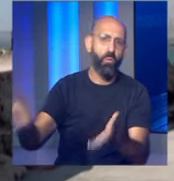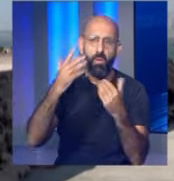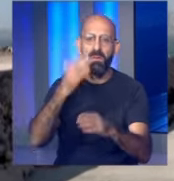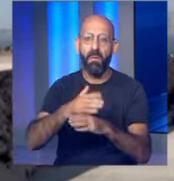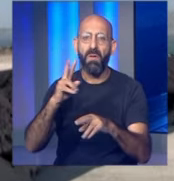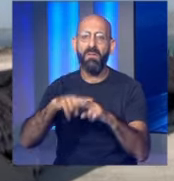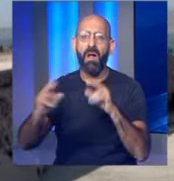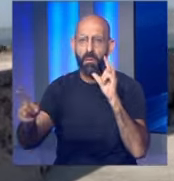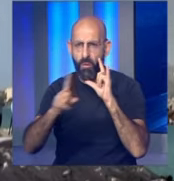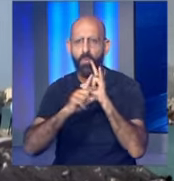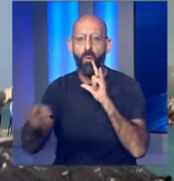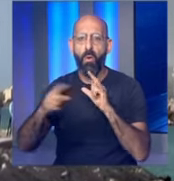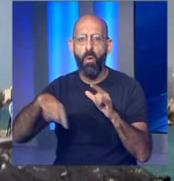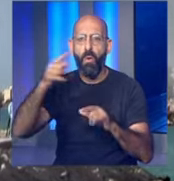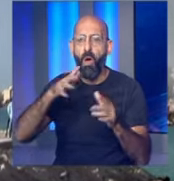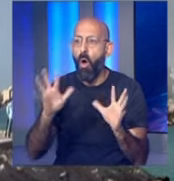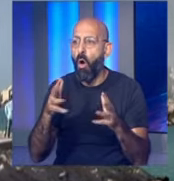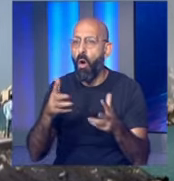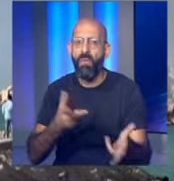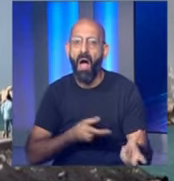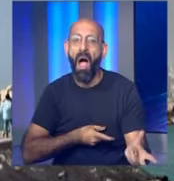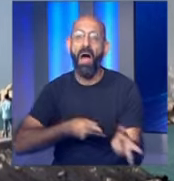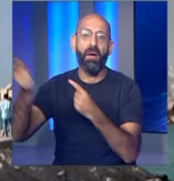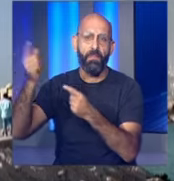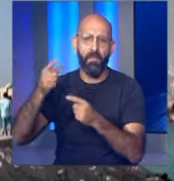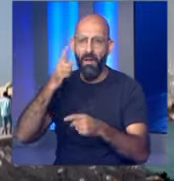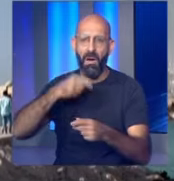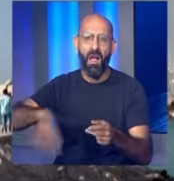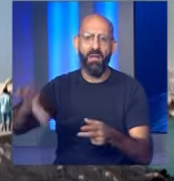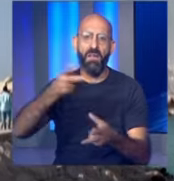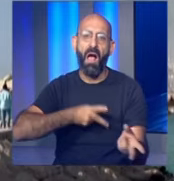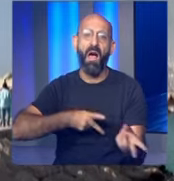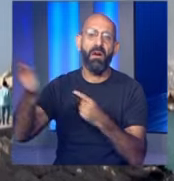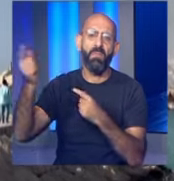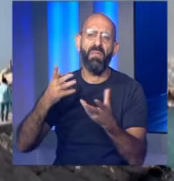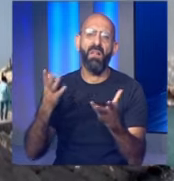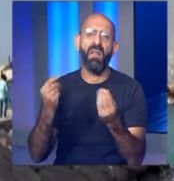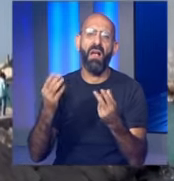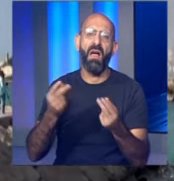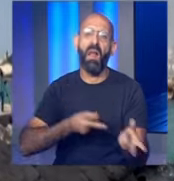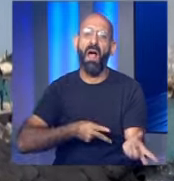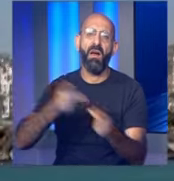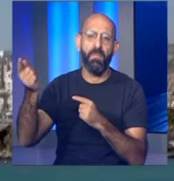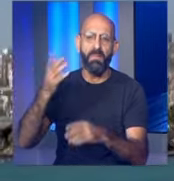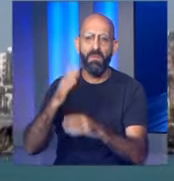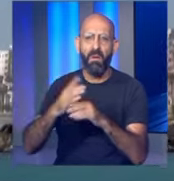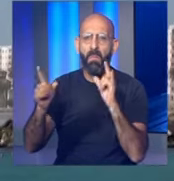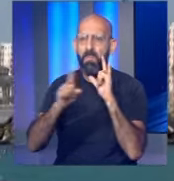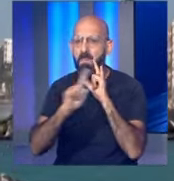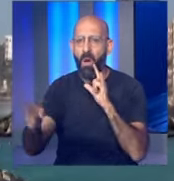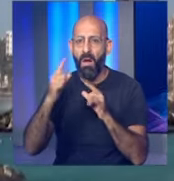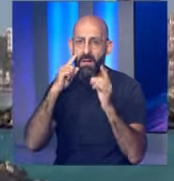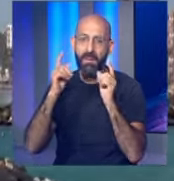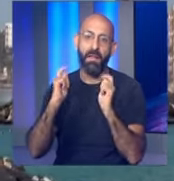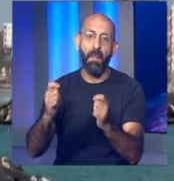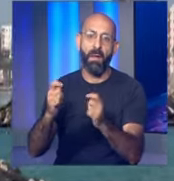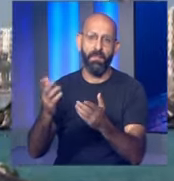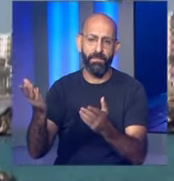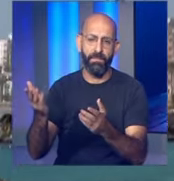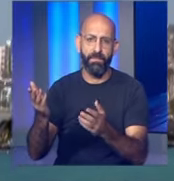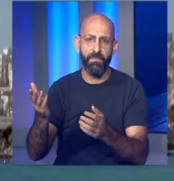للصوت بوجوب إخلاء هذه المناطق، الأمر الذي أشاع حالا من الهلع والذعر وانتقالا للناس